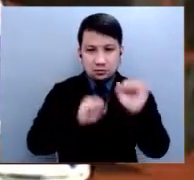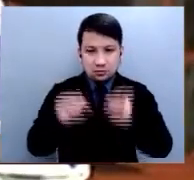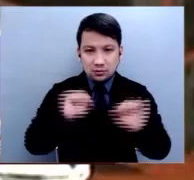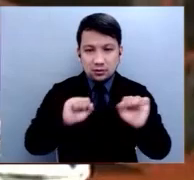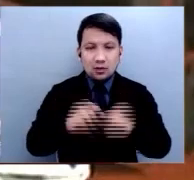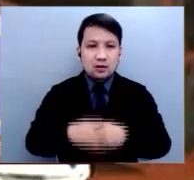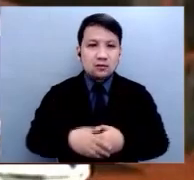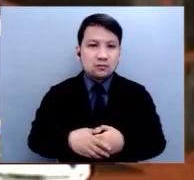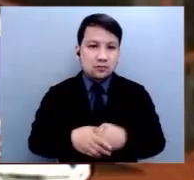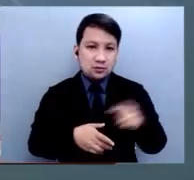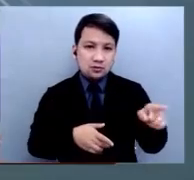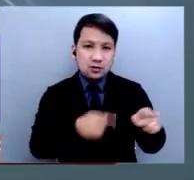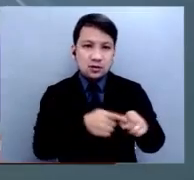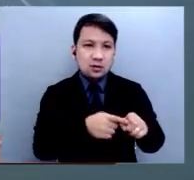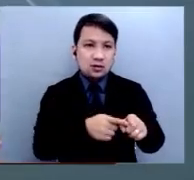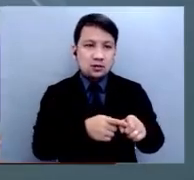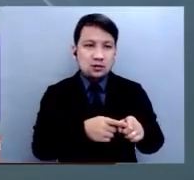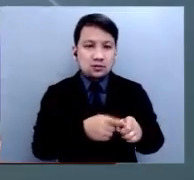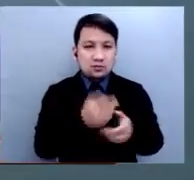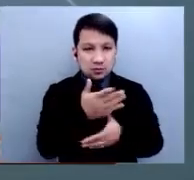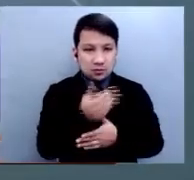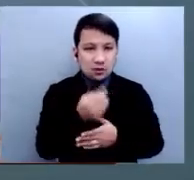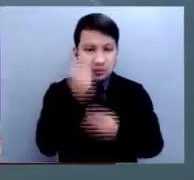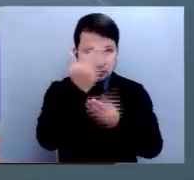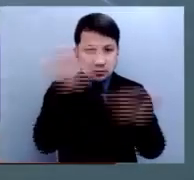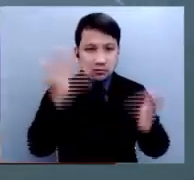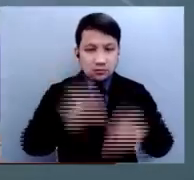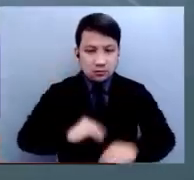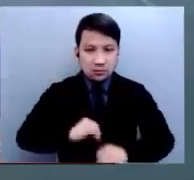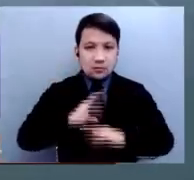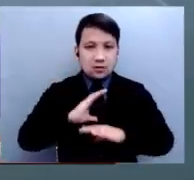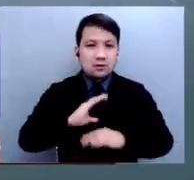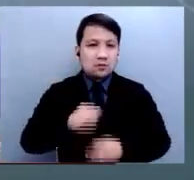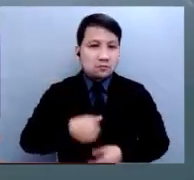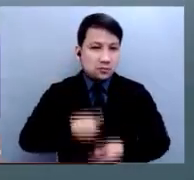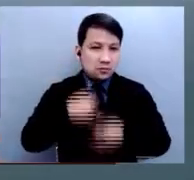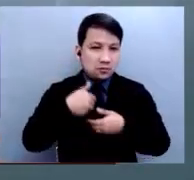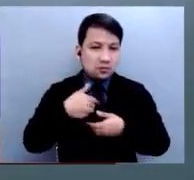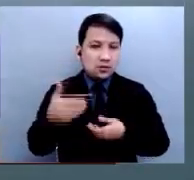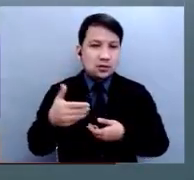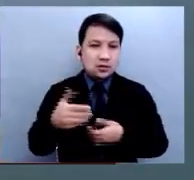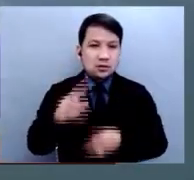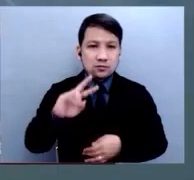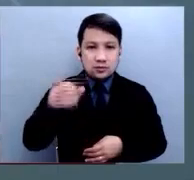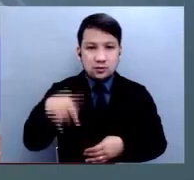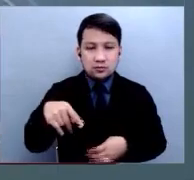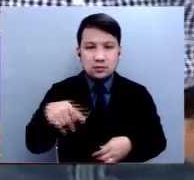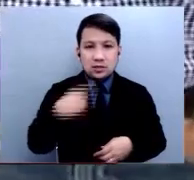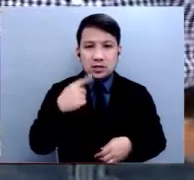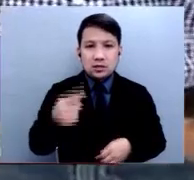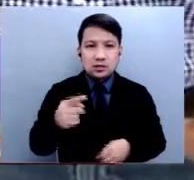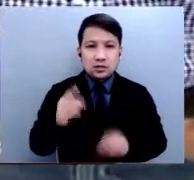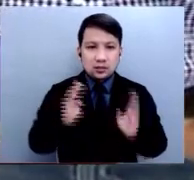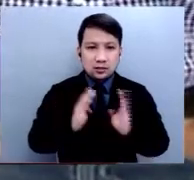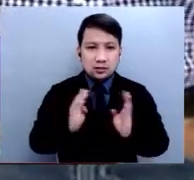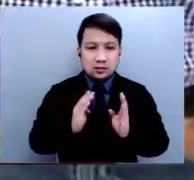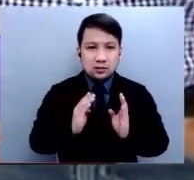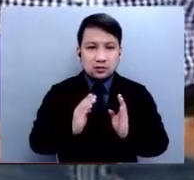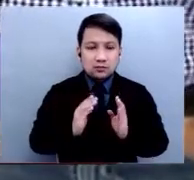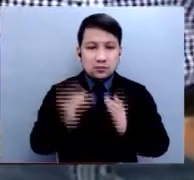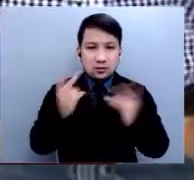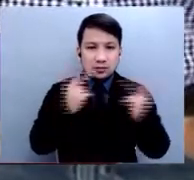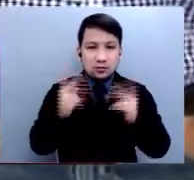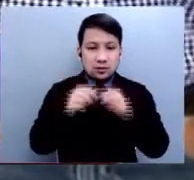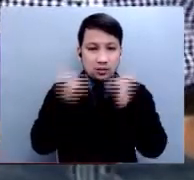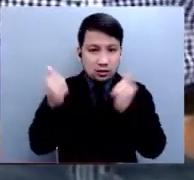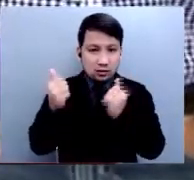yung nambobola. Pagmamalaki naman ni Lacson, hindi siya nagpaka-VIP nang pumasok sa Baguio. Dadalo ng alumni